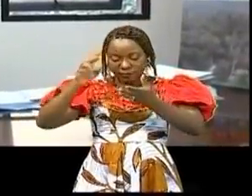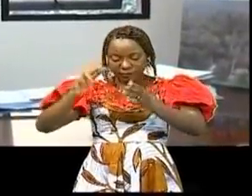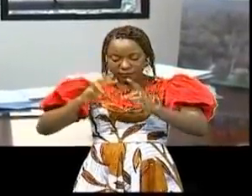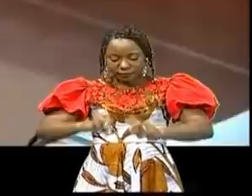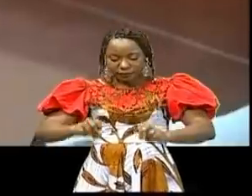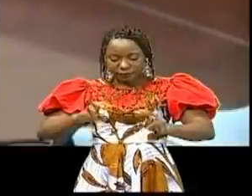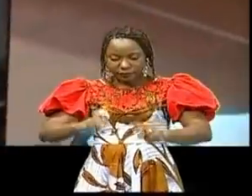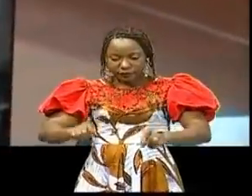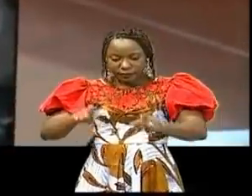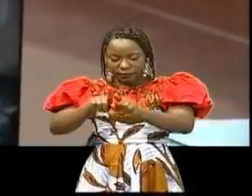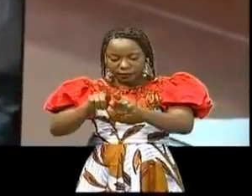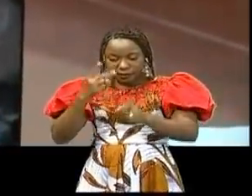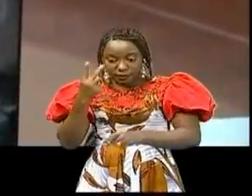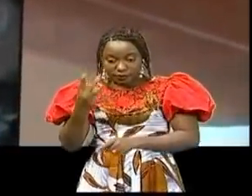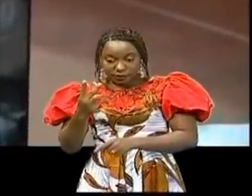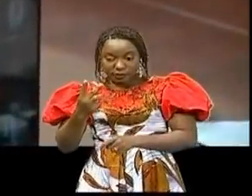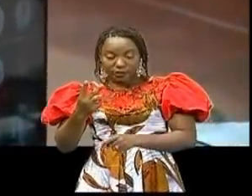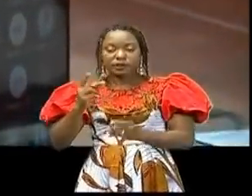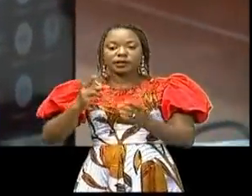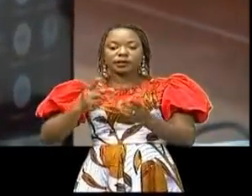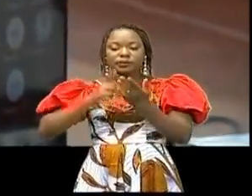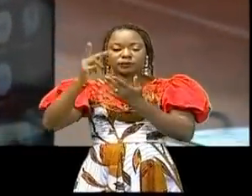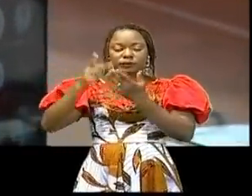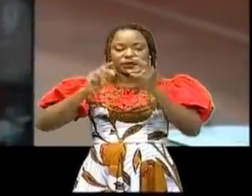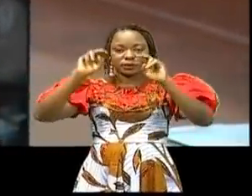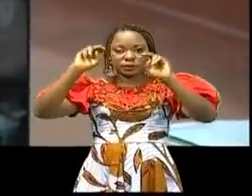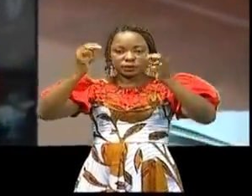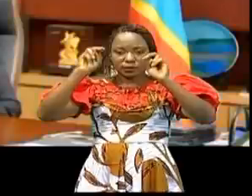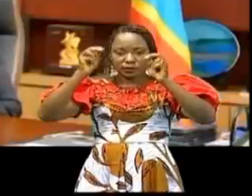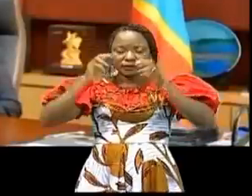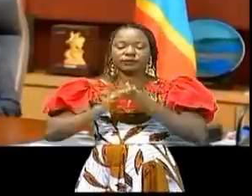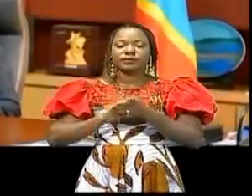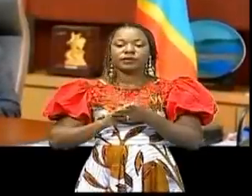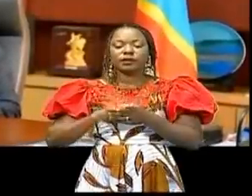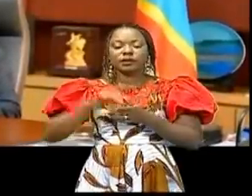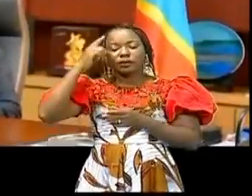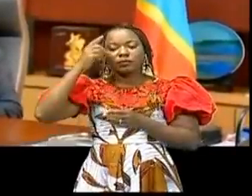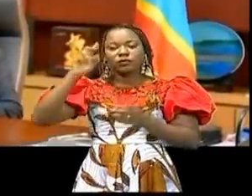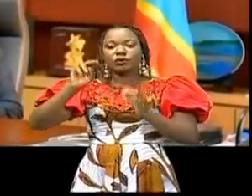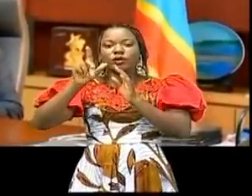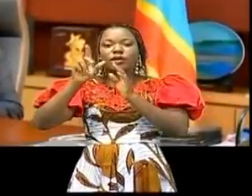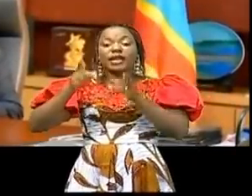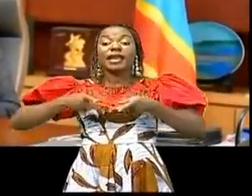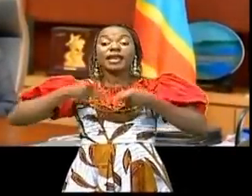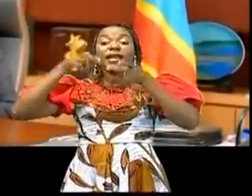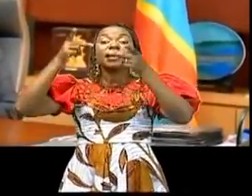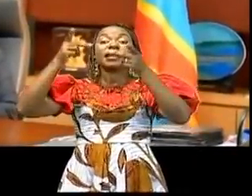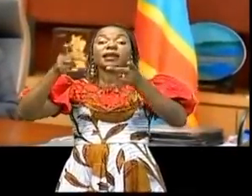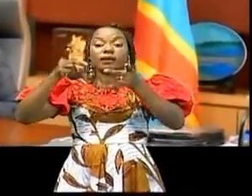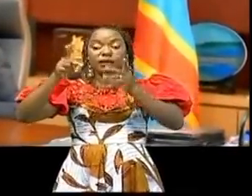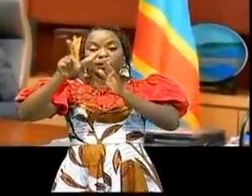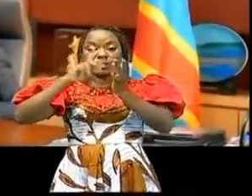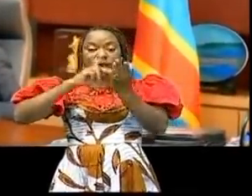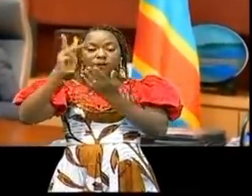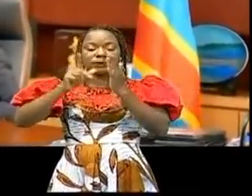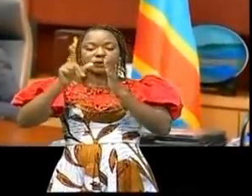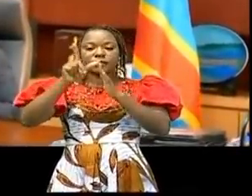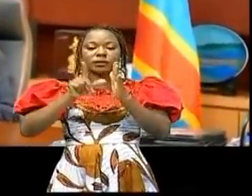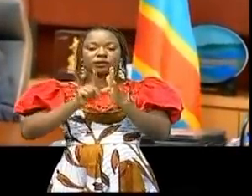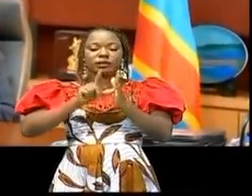approbation deux projets de texte. Le premier, concernant le projet de loi modifiant et complétant la loi